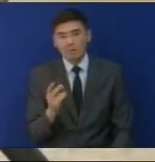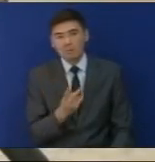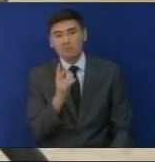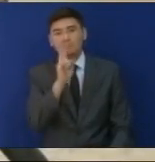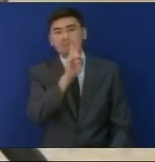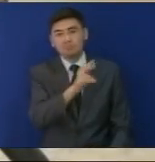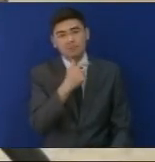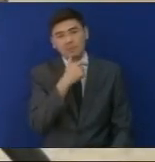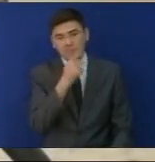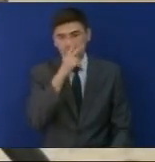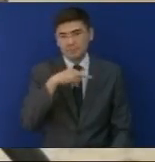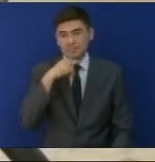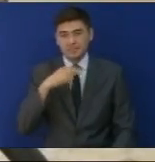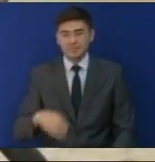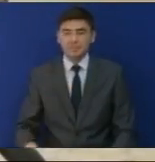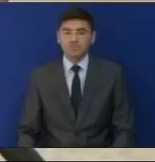что